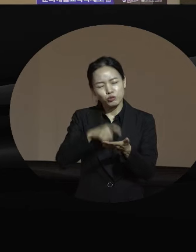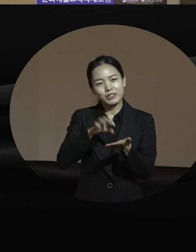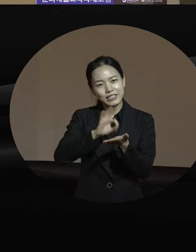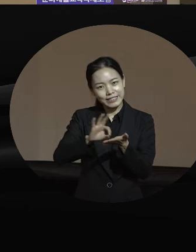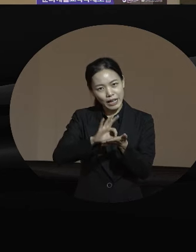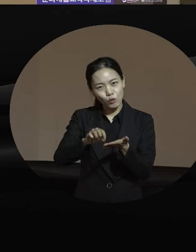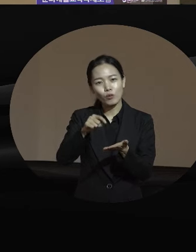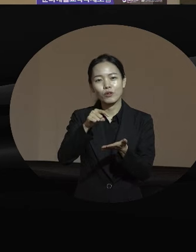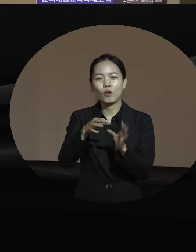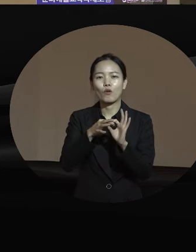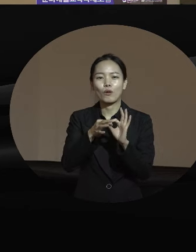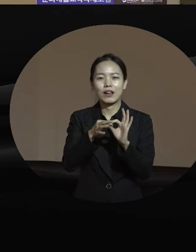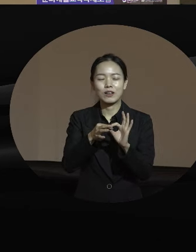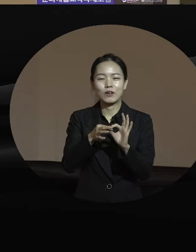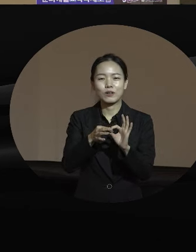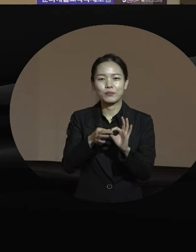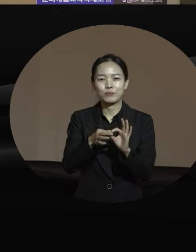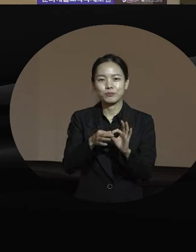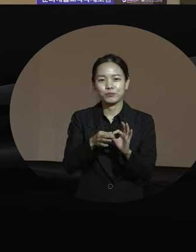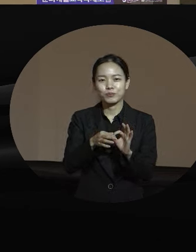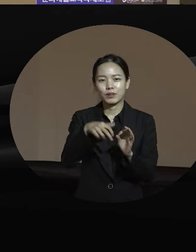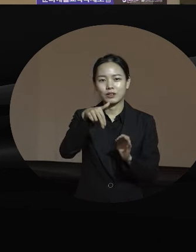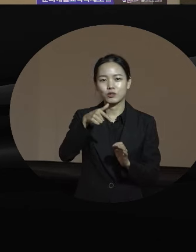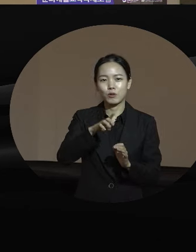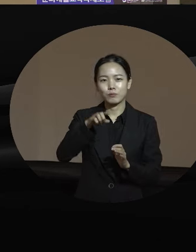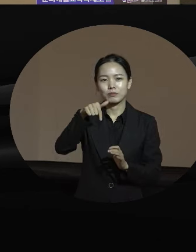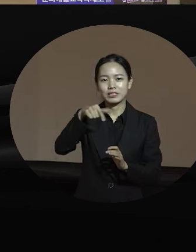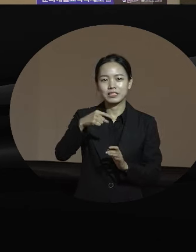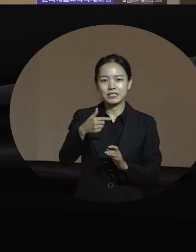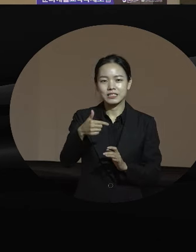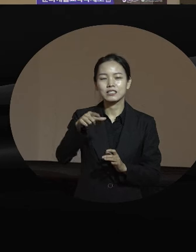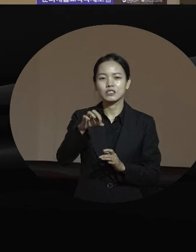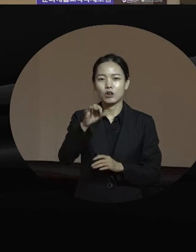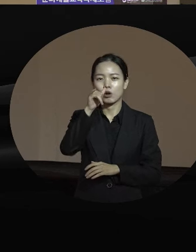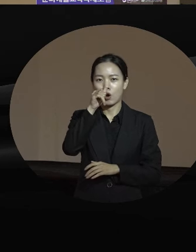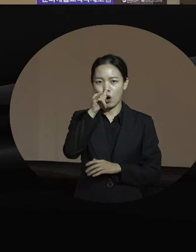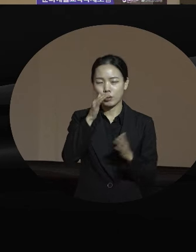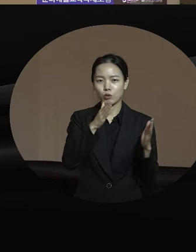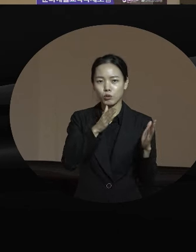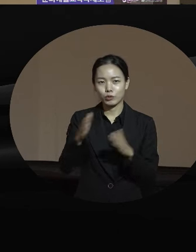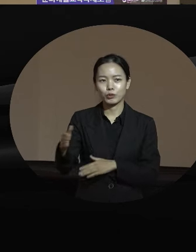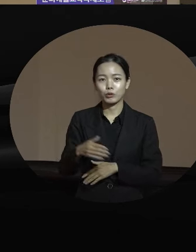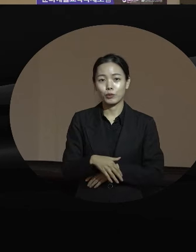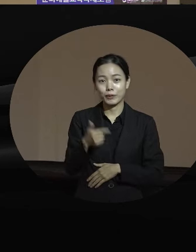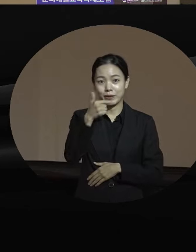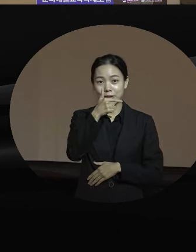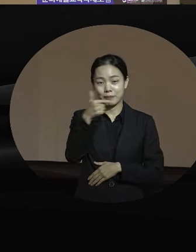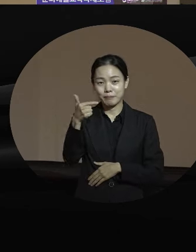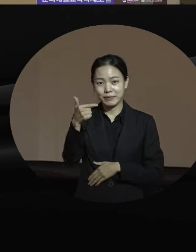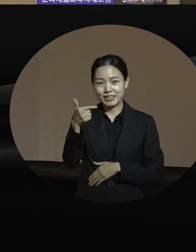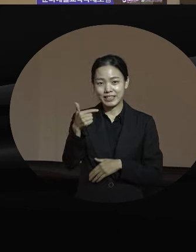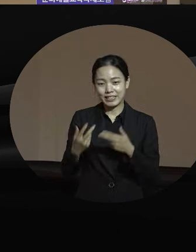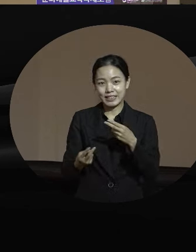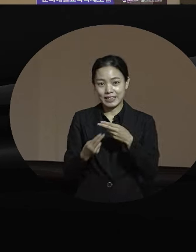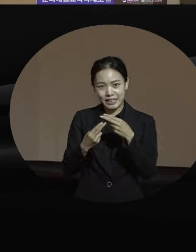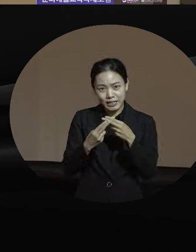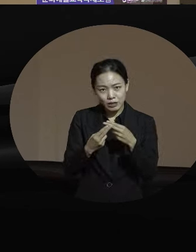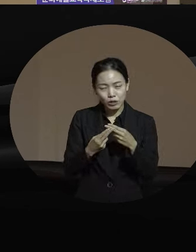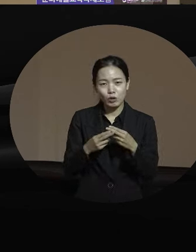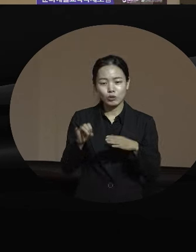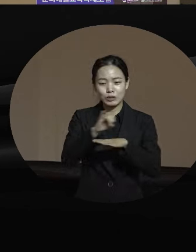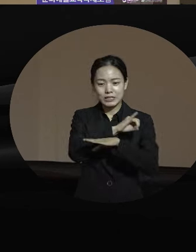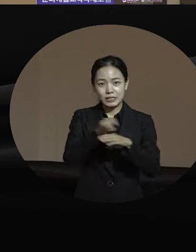정보 공개와 투명성뿐만 아니라 빅데이터와 같은 디지털 콘텐츠를 쉽게 접근하고 활용하거나